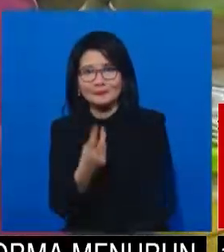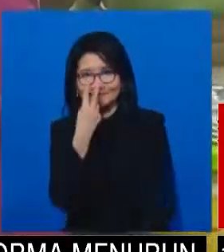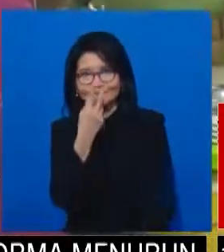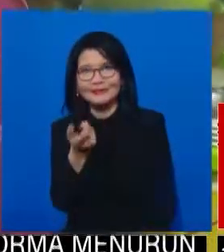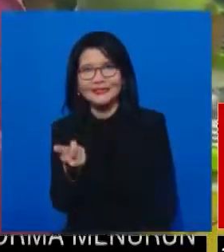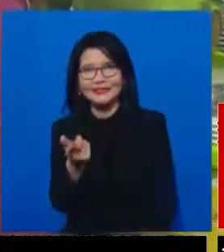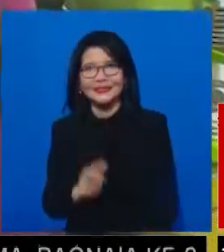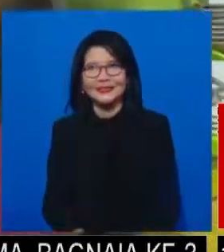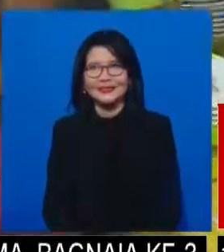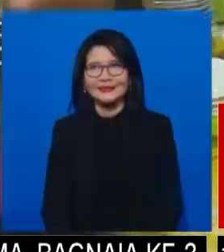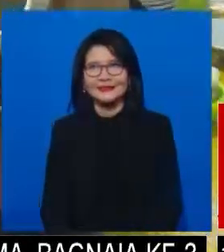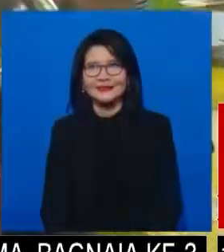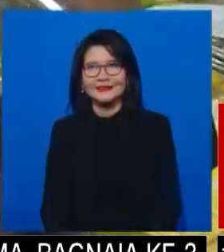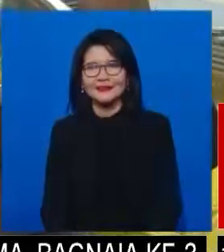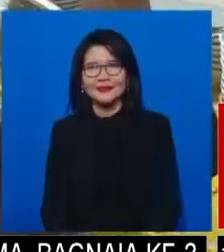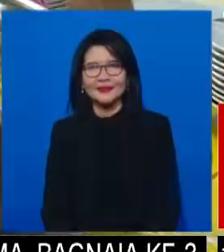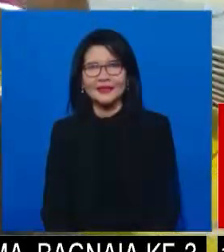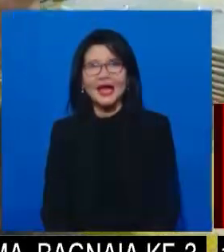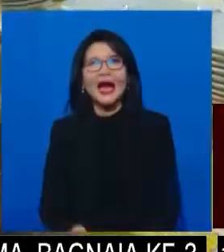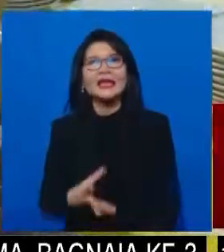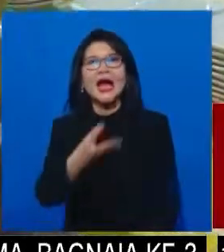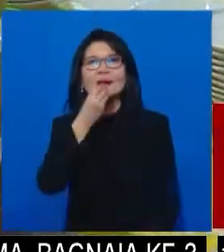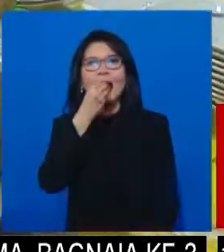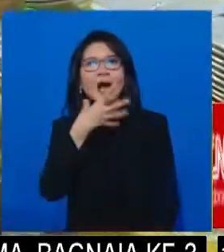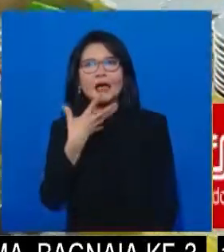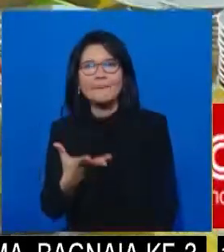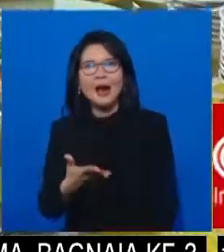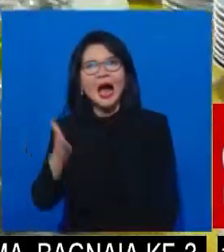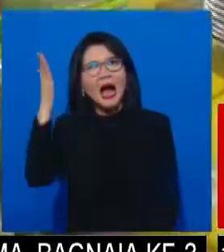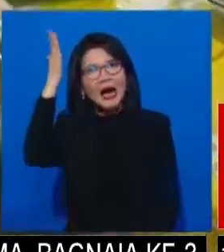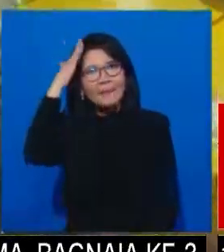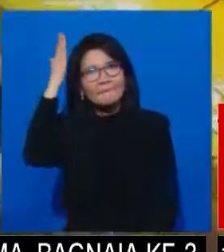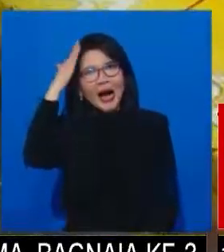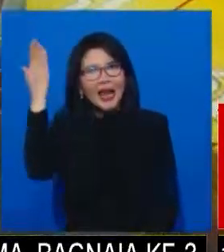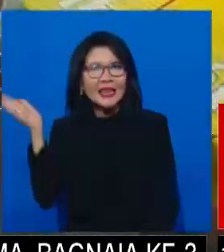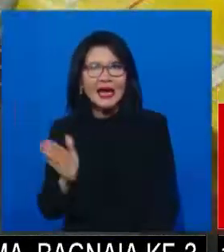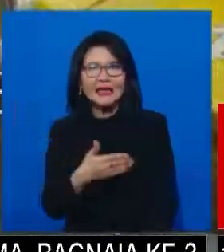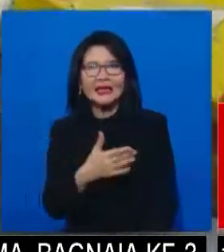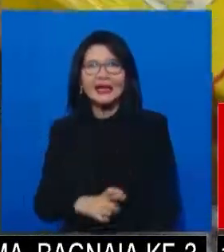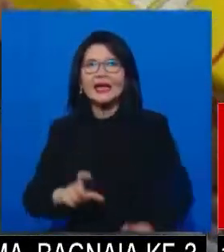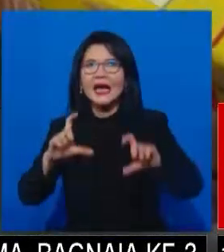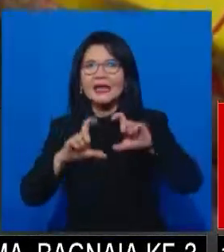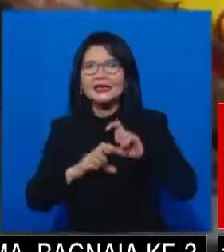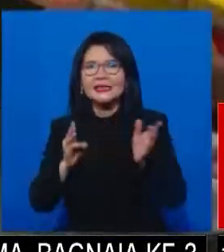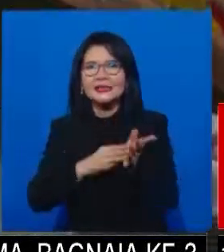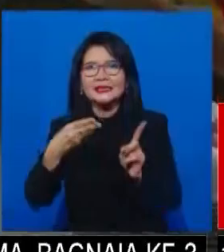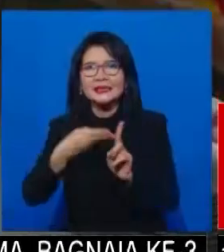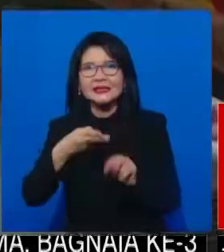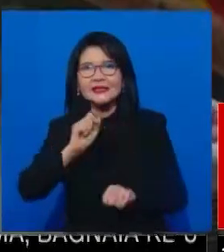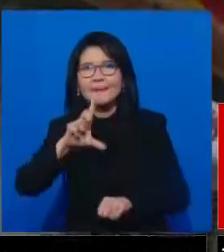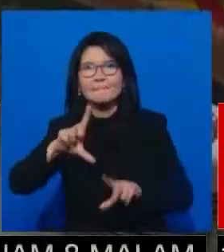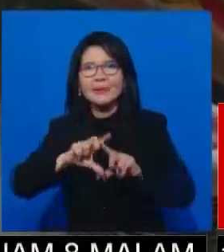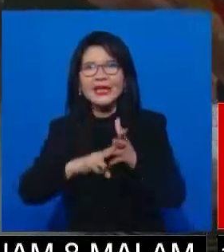ya. Terus juga ini yang dimakan adalah kepala ikan sembilang. Cus, market cus.